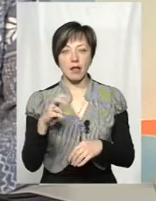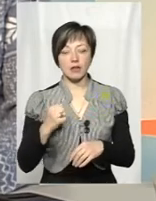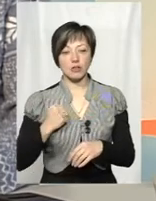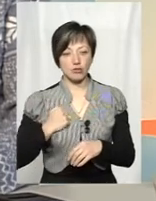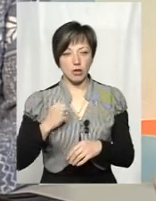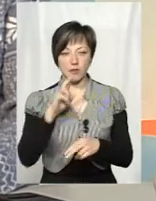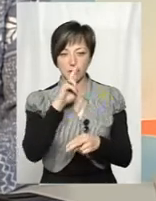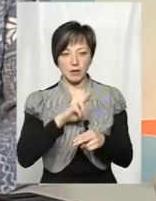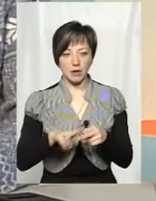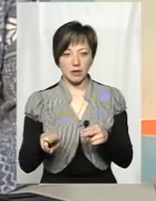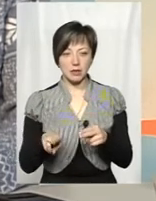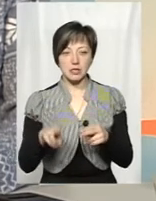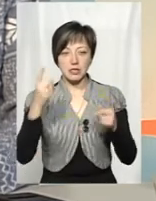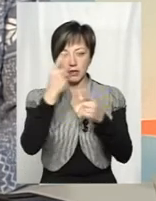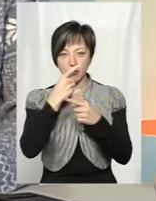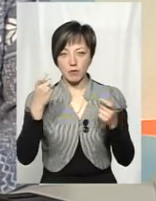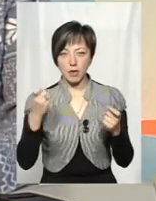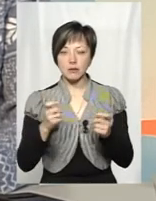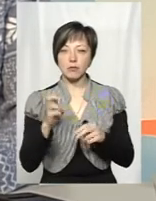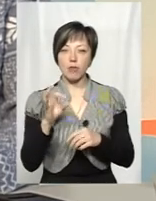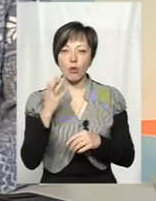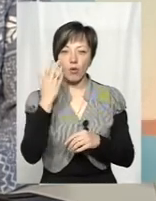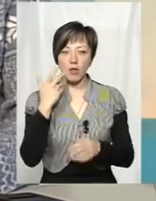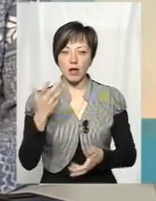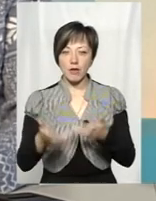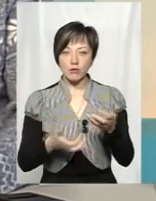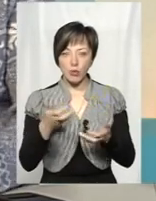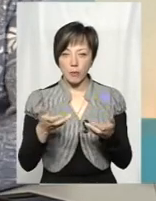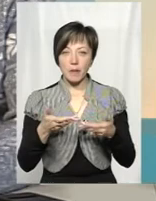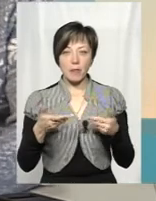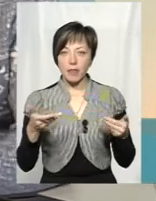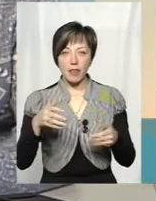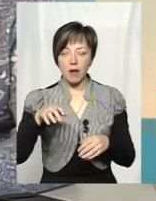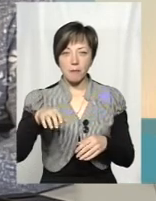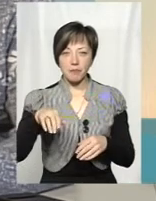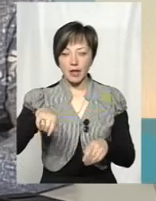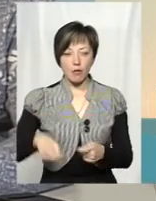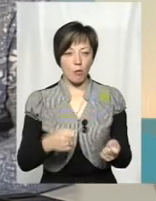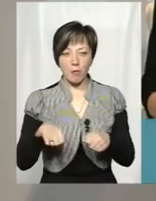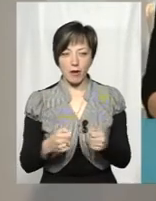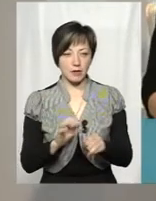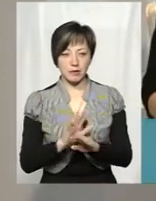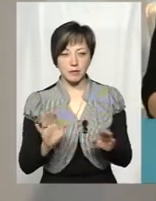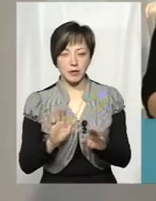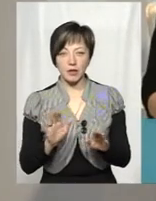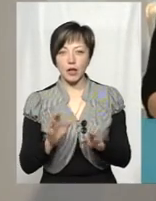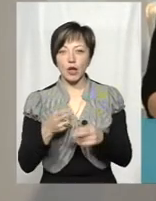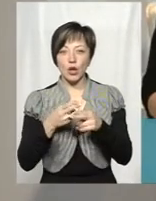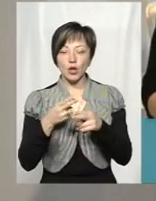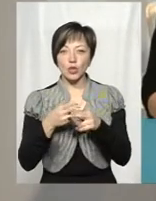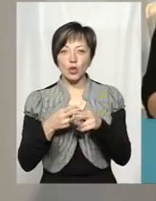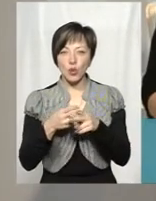жаль, втратиться та інформація, тому що коли ми розкопуємо, ми не копаємо лопатами. Ми копаємо